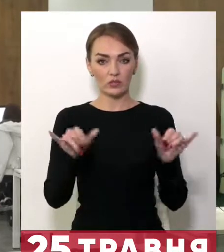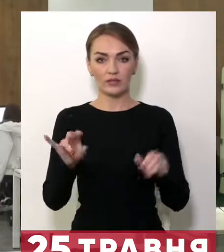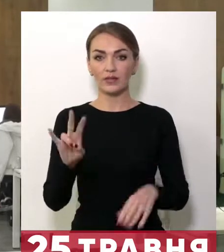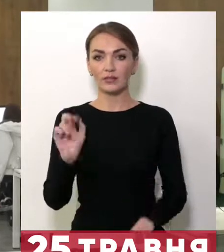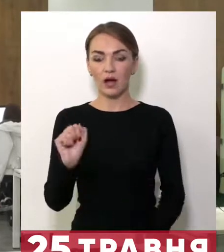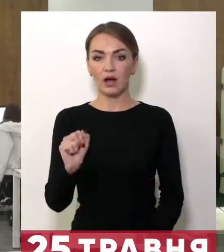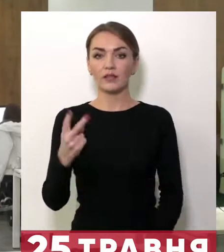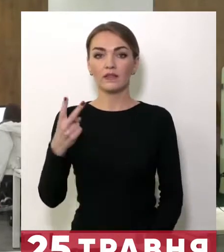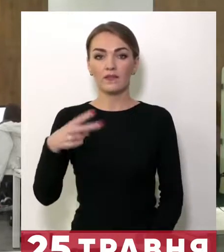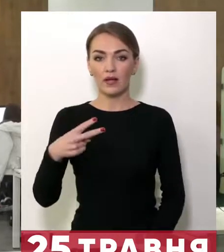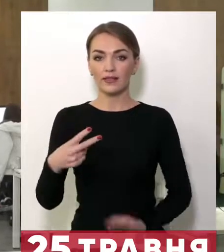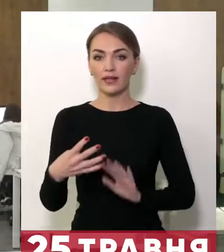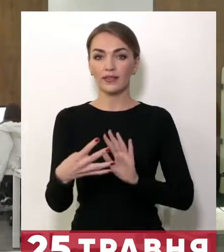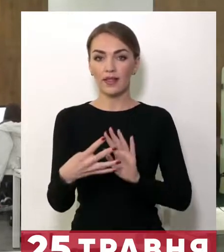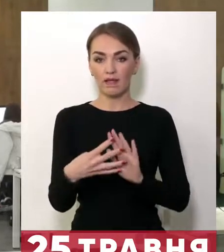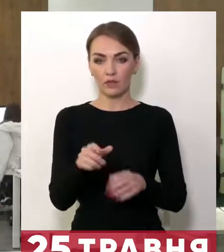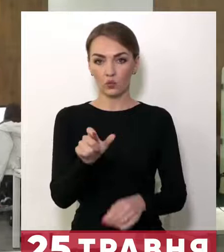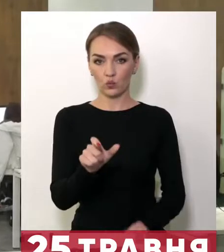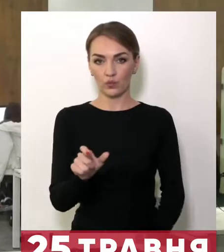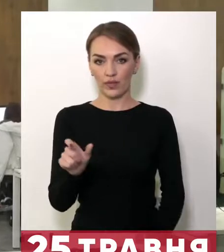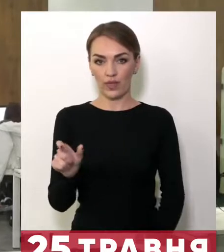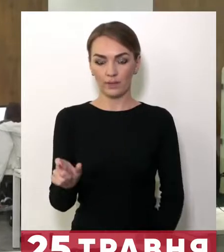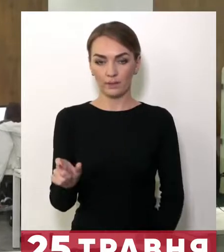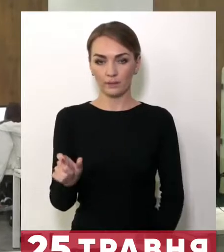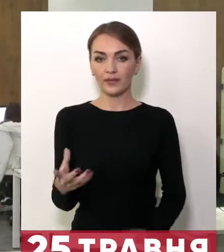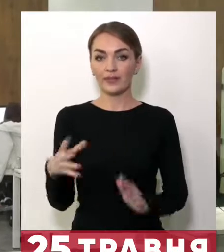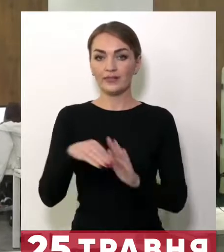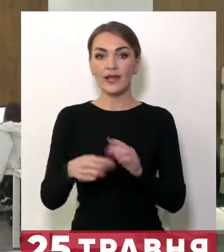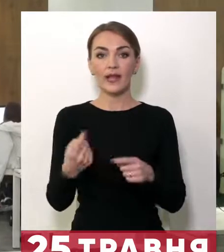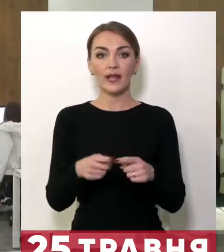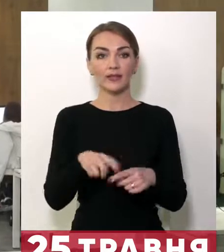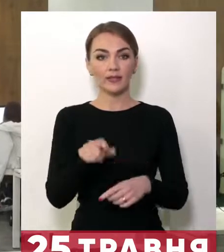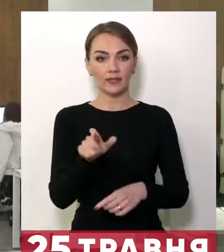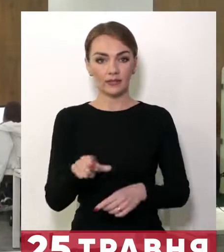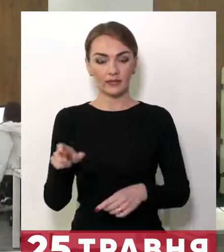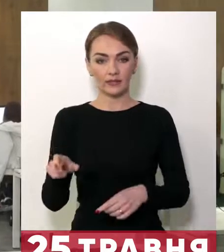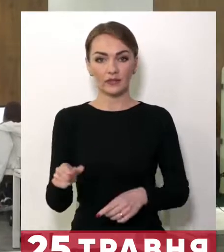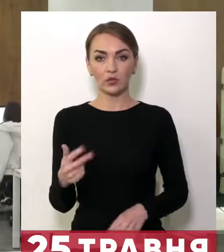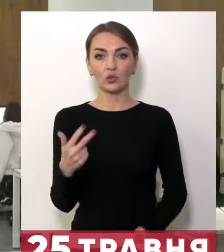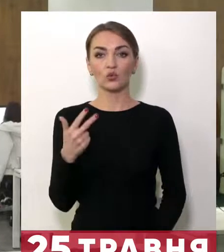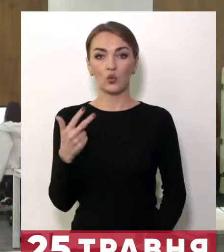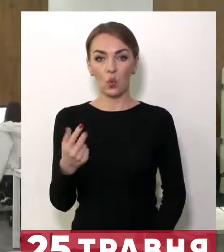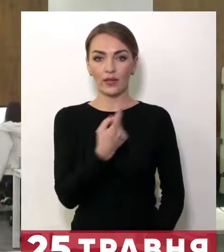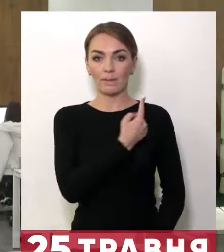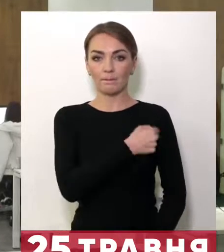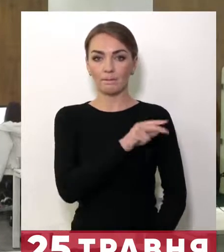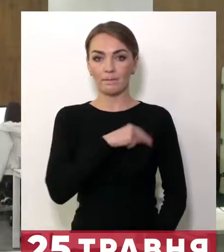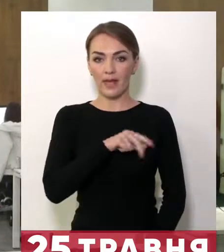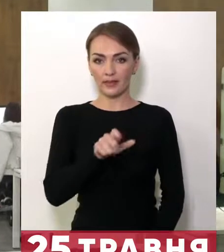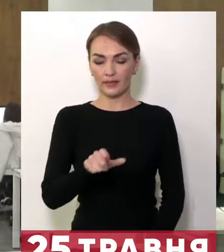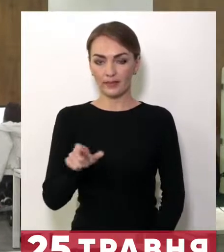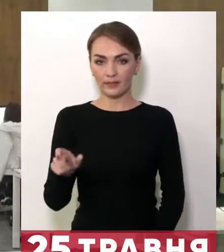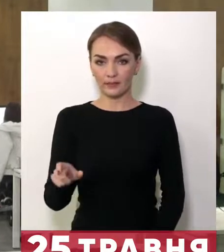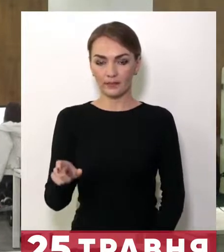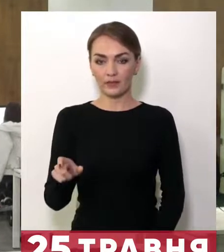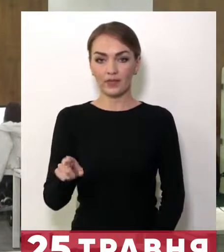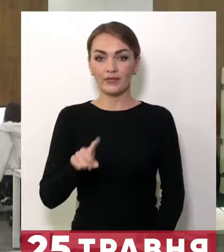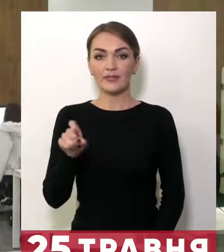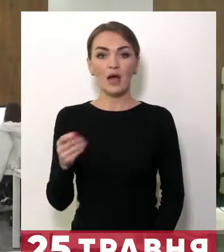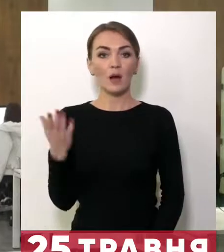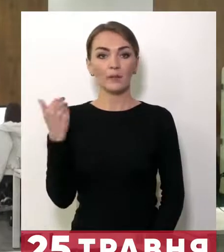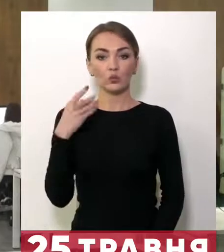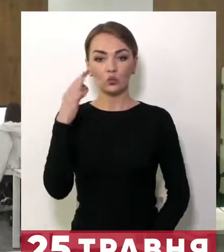на 29 людей. Серед них троє медиків. За минулу